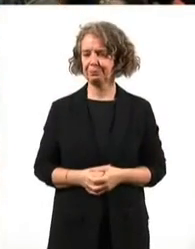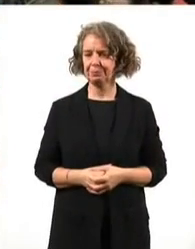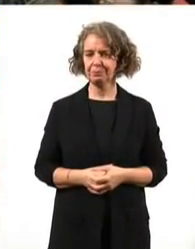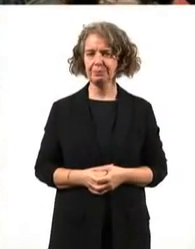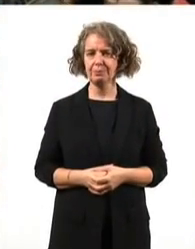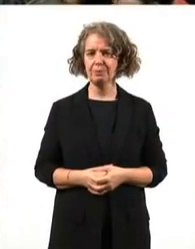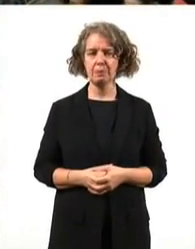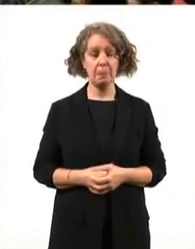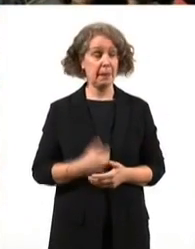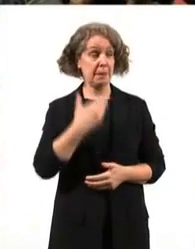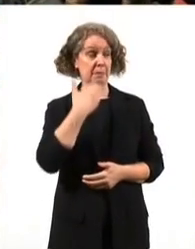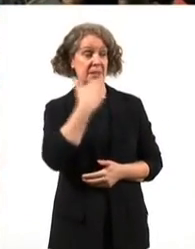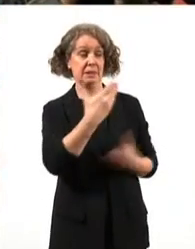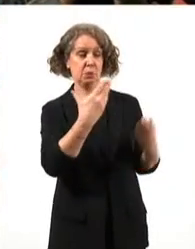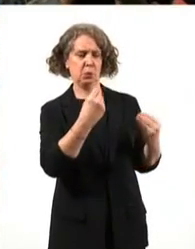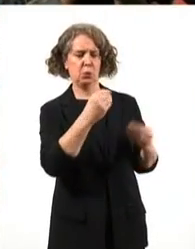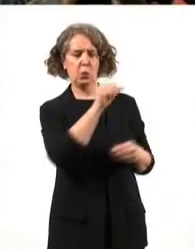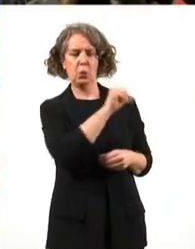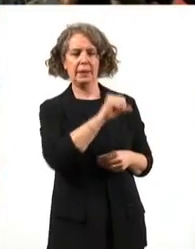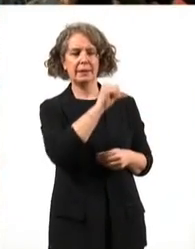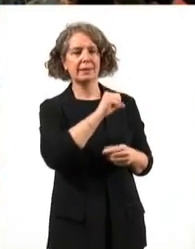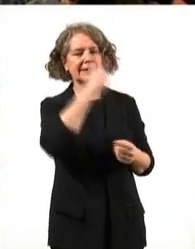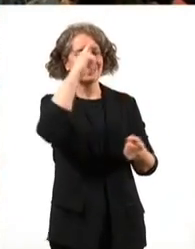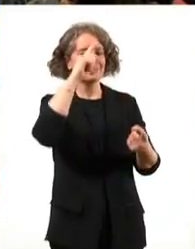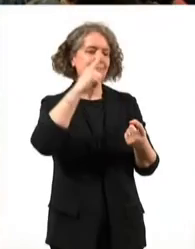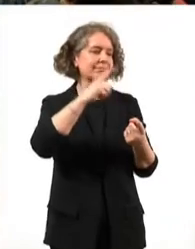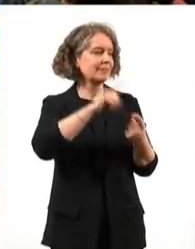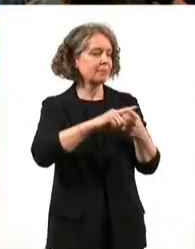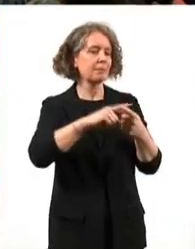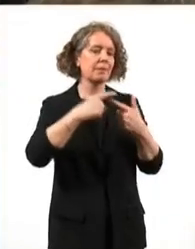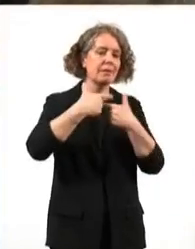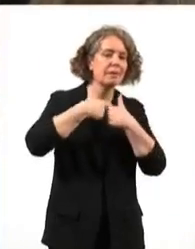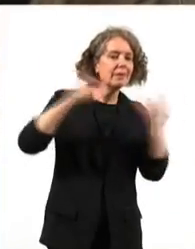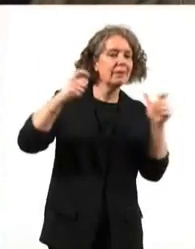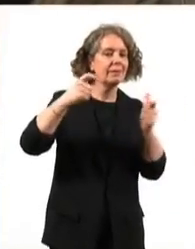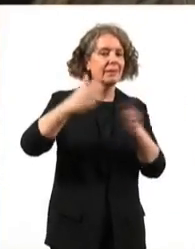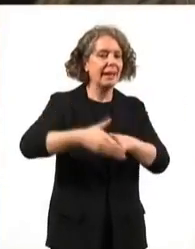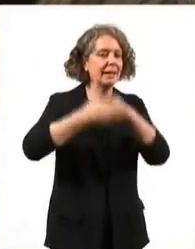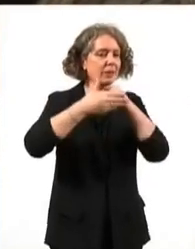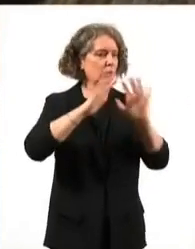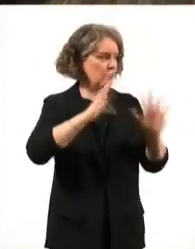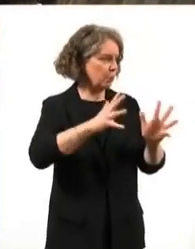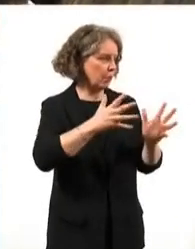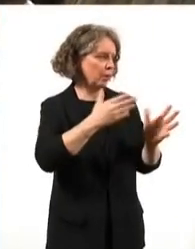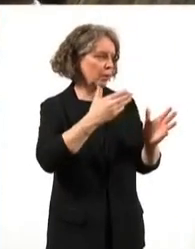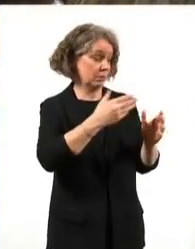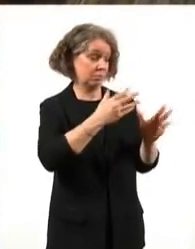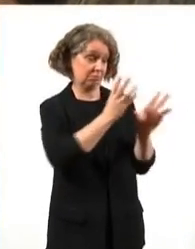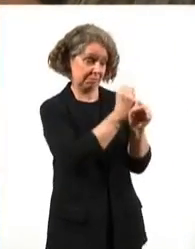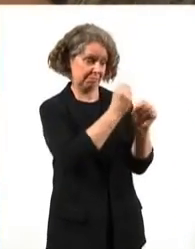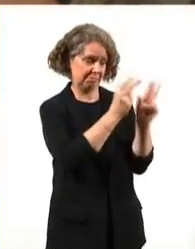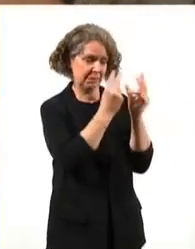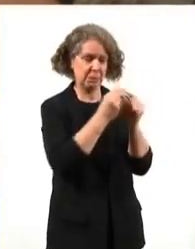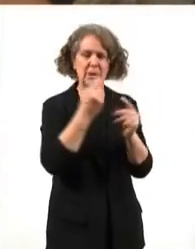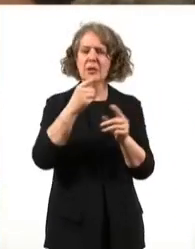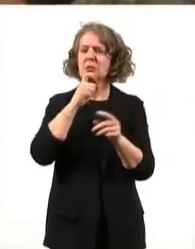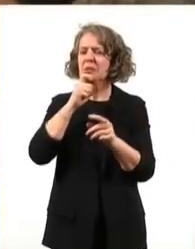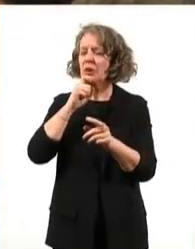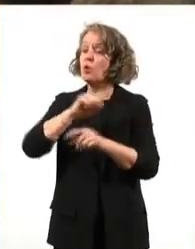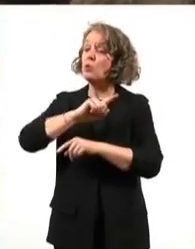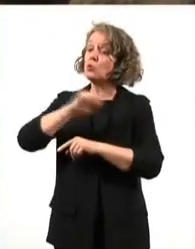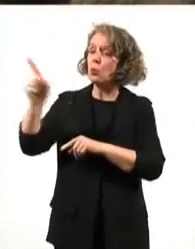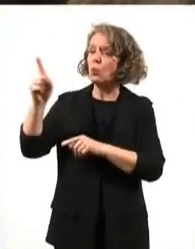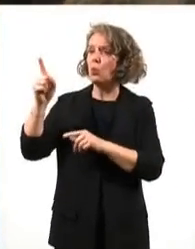Aurélien. Tu as parlé d'accès aux aides et puis Ashraf, juste avant, citait aussi les non-étudiants. Et tu parlais de Marseille,